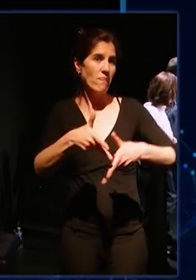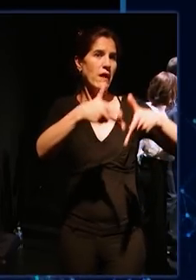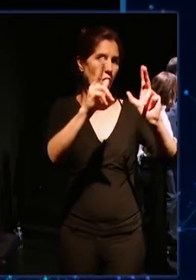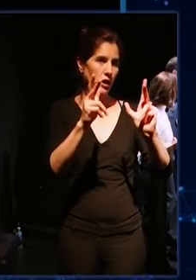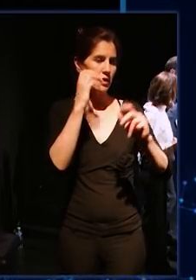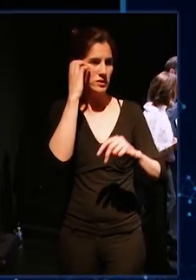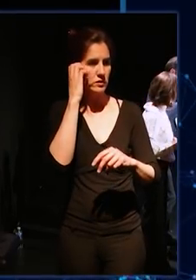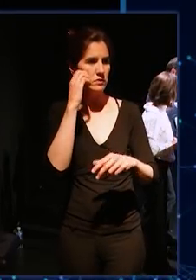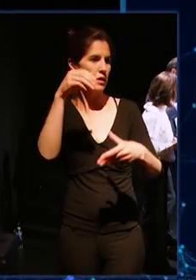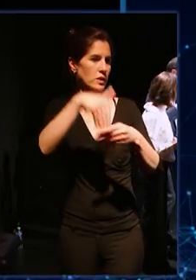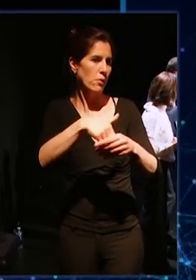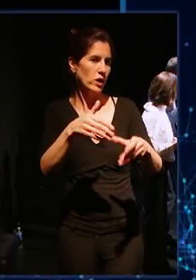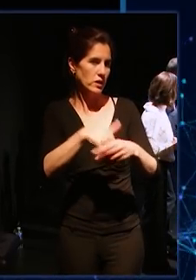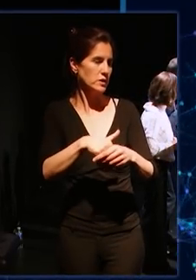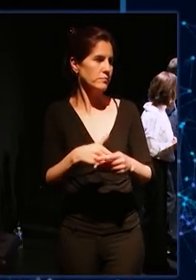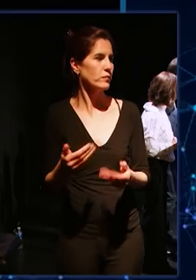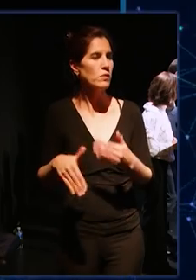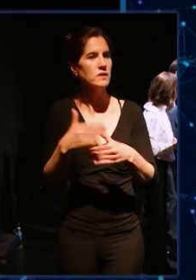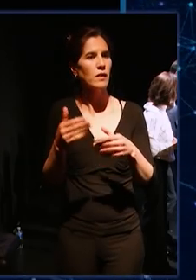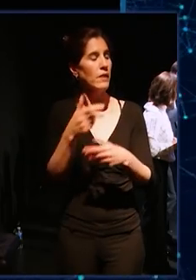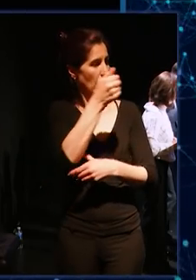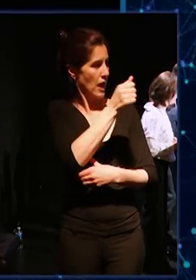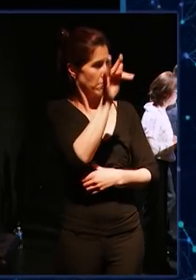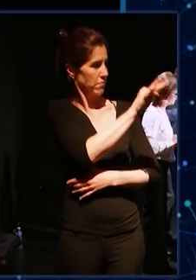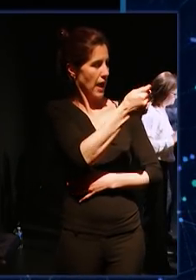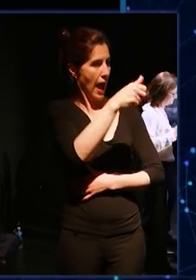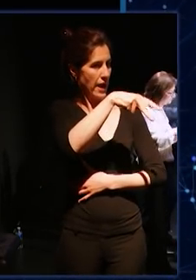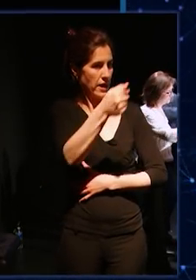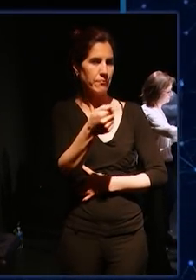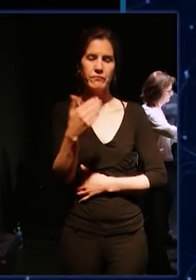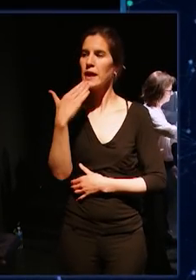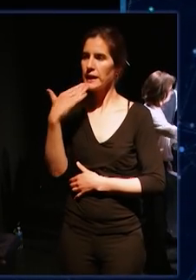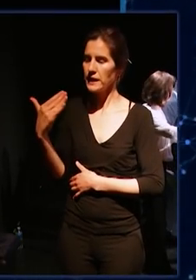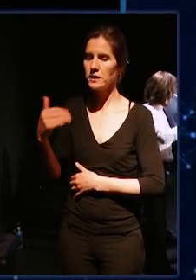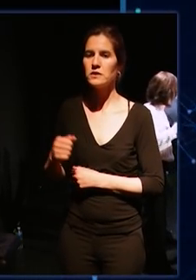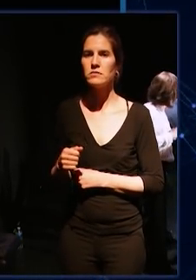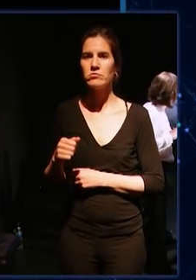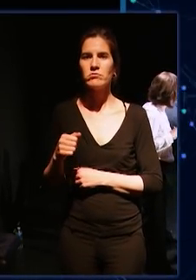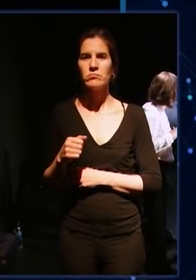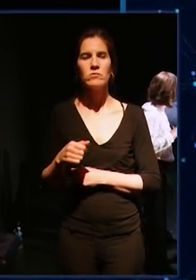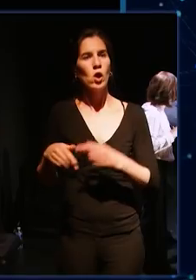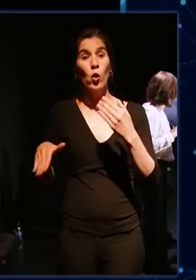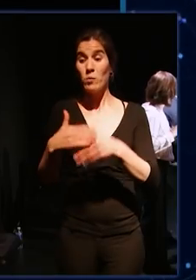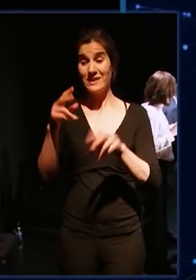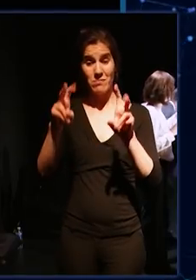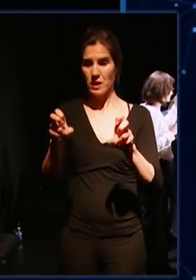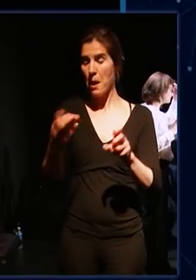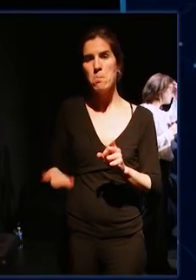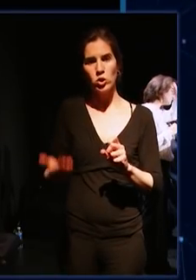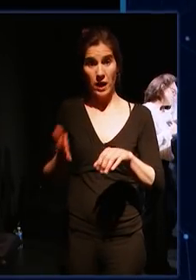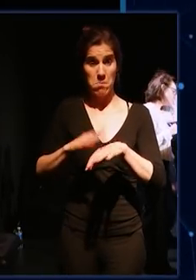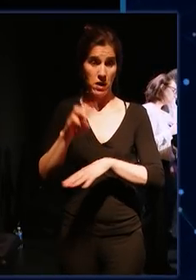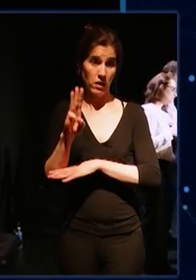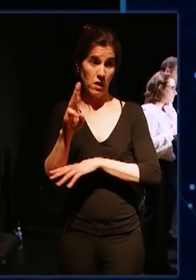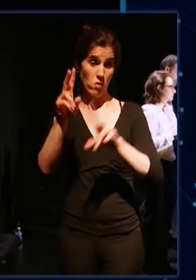de mobilitat. Així que, Anna, endavant. Gràcies. Comencem per un tema que és importantíssim per Cardedeu,